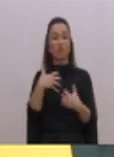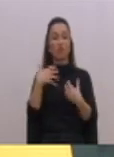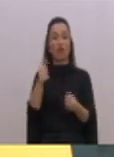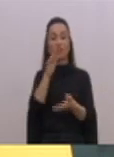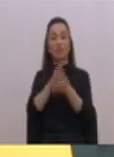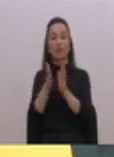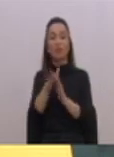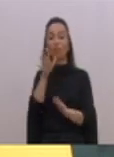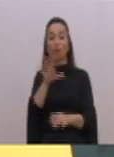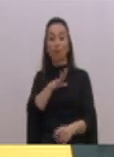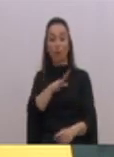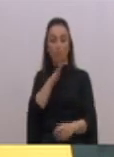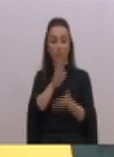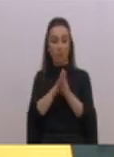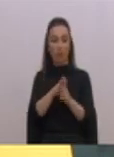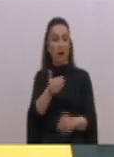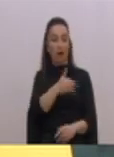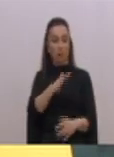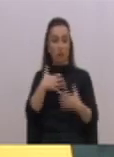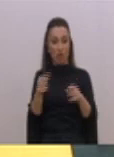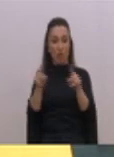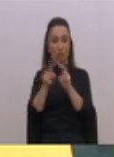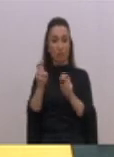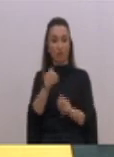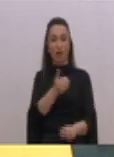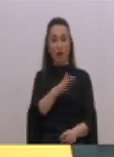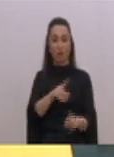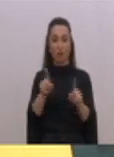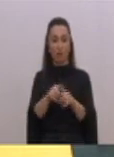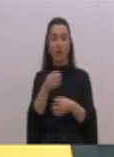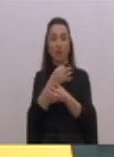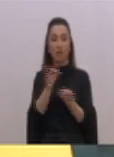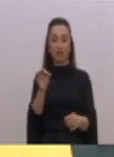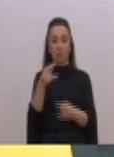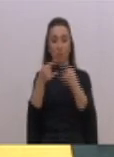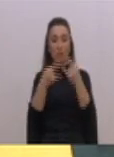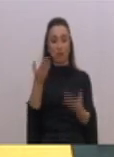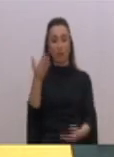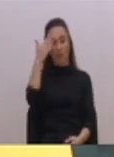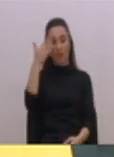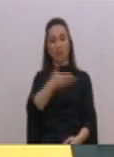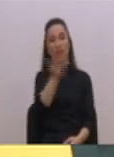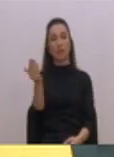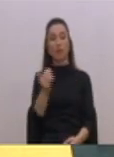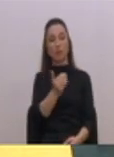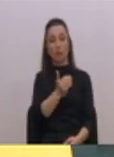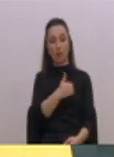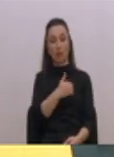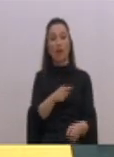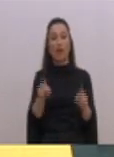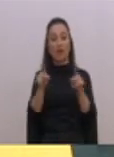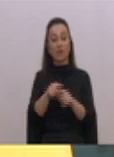სისტემის პირობებში, არ უნდათ მათ ესეთი ჯანდაცვა, არ უნდათ მათ ესეთი თავისუფალი მედია. საზოგადოებას უნდა